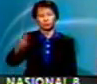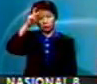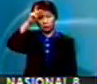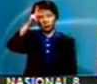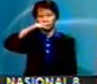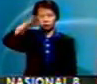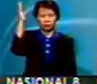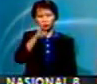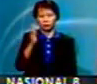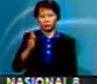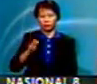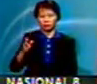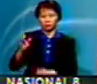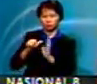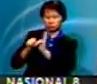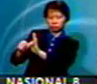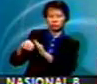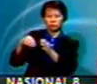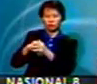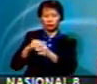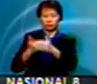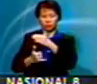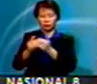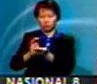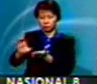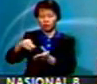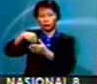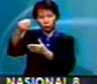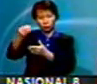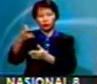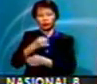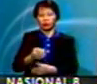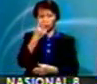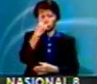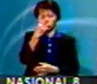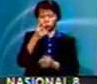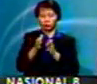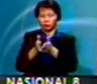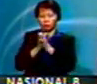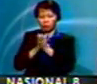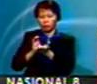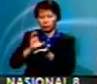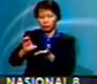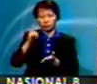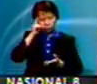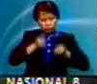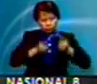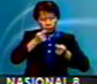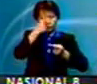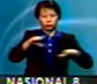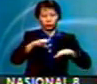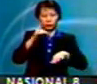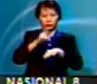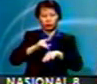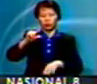Kelantan tidak pernah didiskriminasi dalam soal kemasukan pelaburan asing. Malah, dua permohonan pelaburan sedang dipertimbang untuk dilaksana di